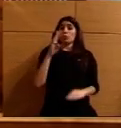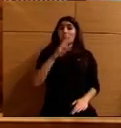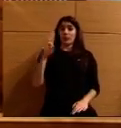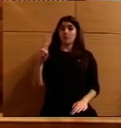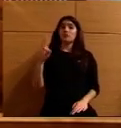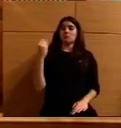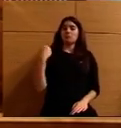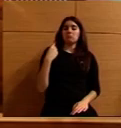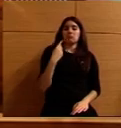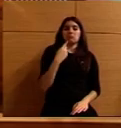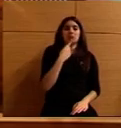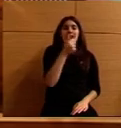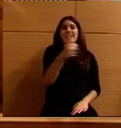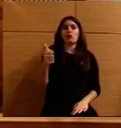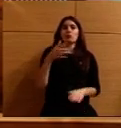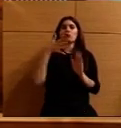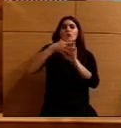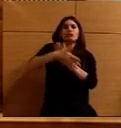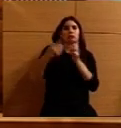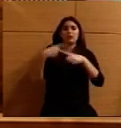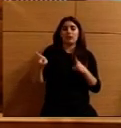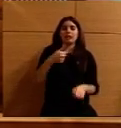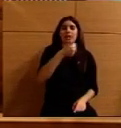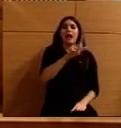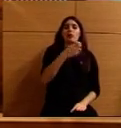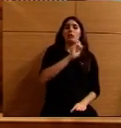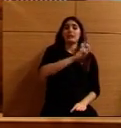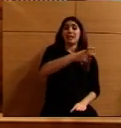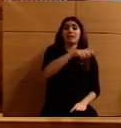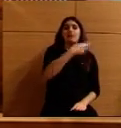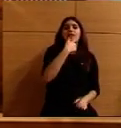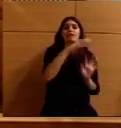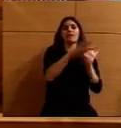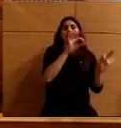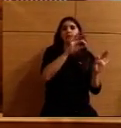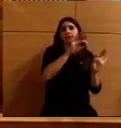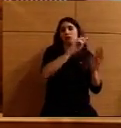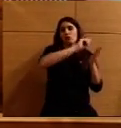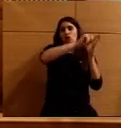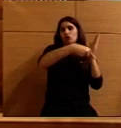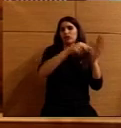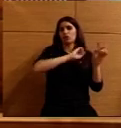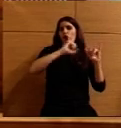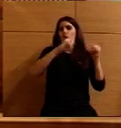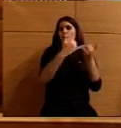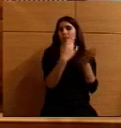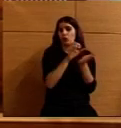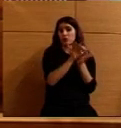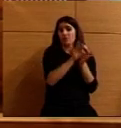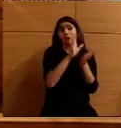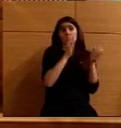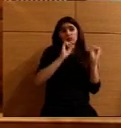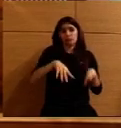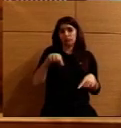i cadascú per distintes raons. El Buixec ha decidit fer una contratació, una licitació global de tots els serveis, i per això revoca